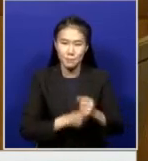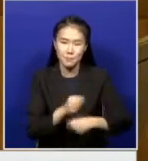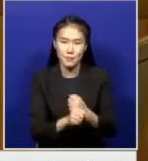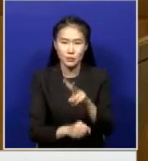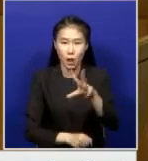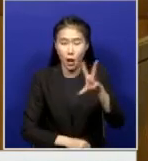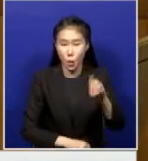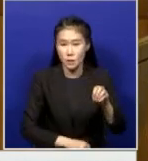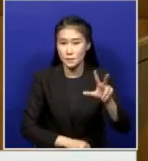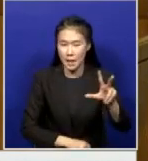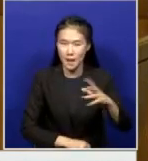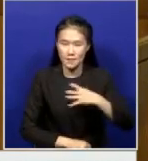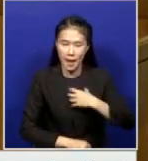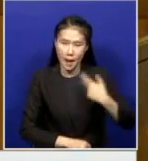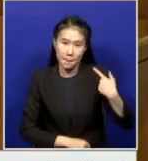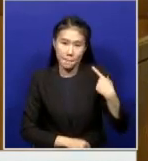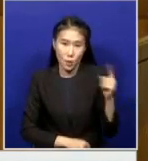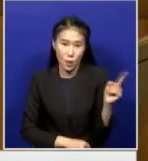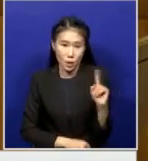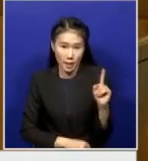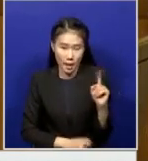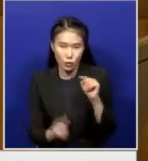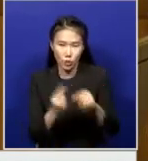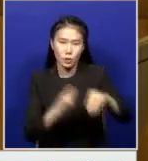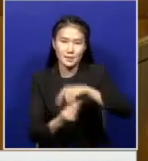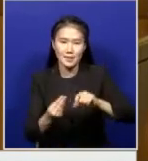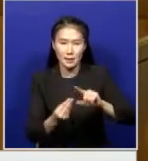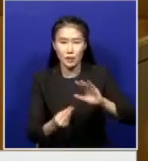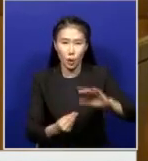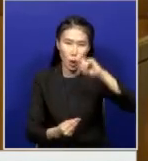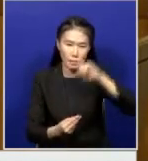2563เพื่อประโยชน์ต่อระบบเศรษฐกิจของประเทศต่อไปขอบคุณนะครับ